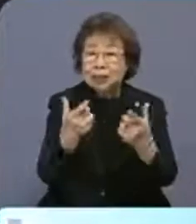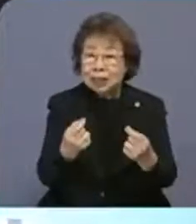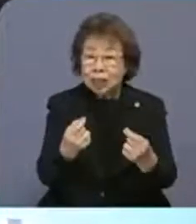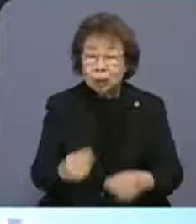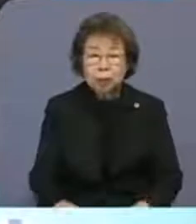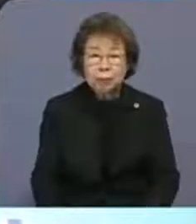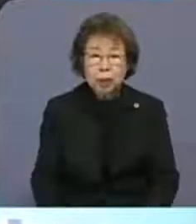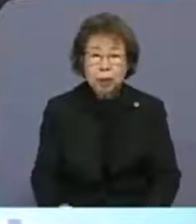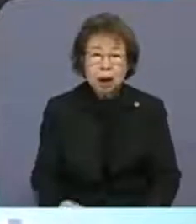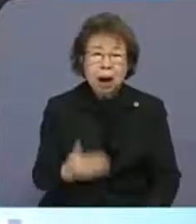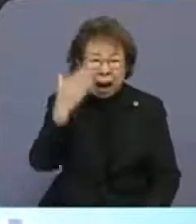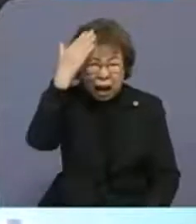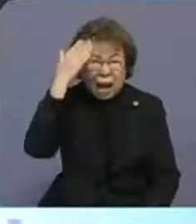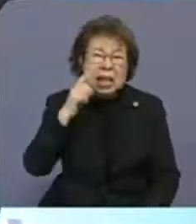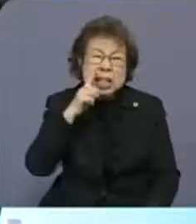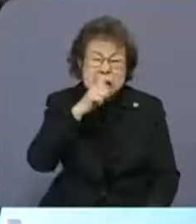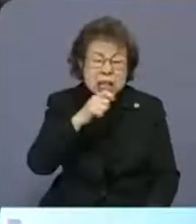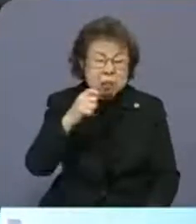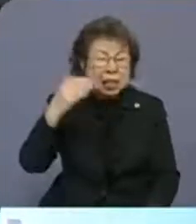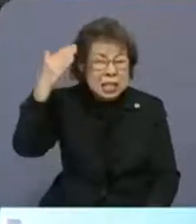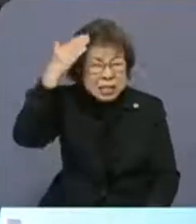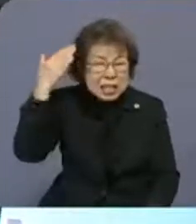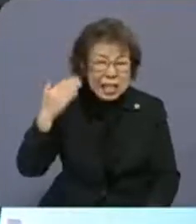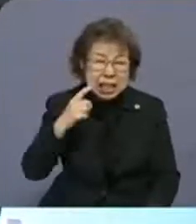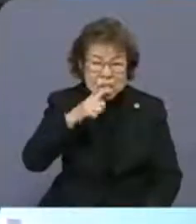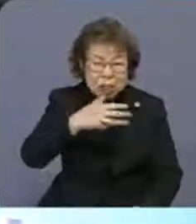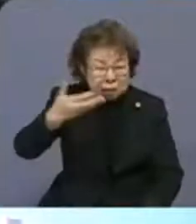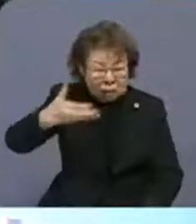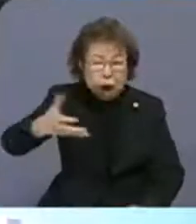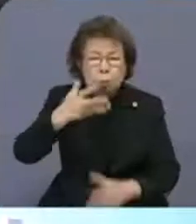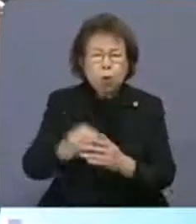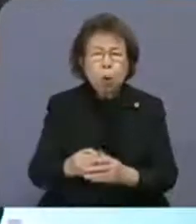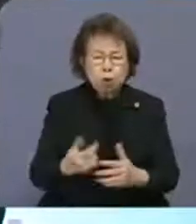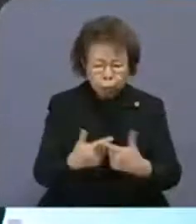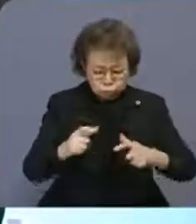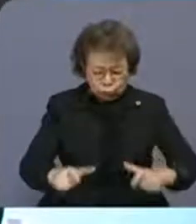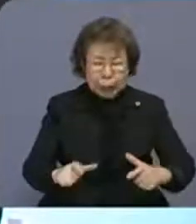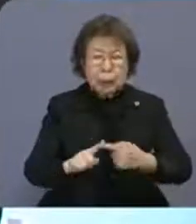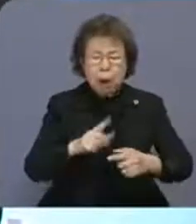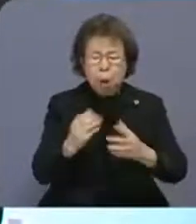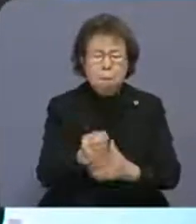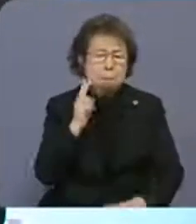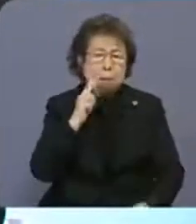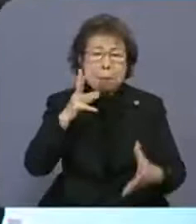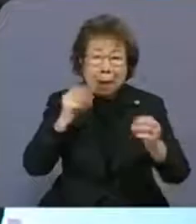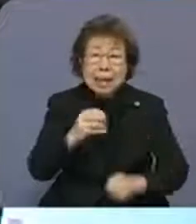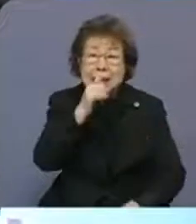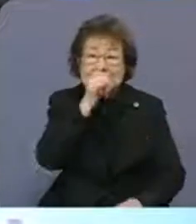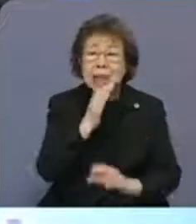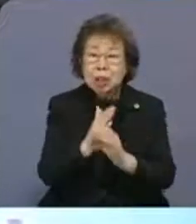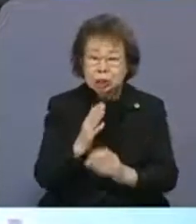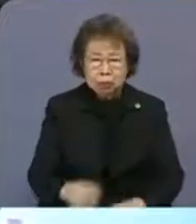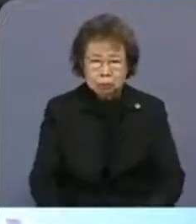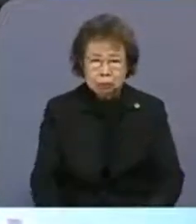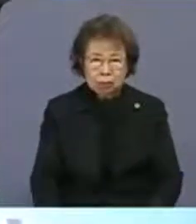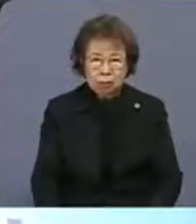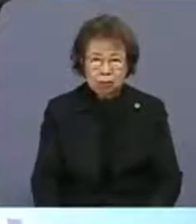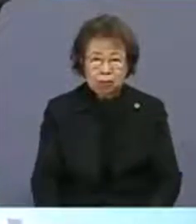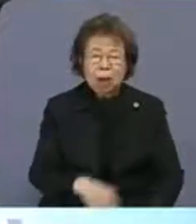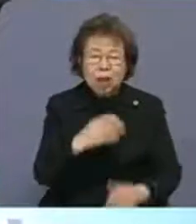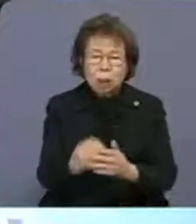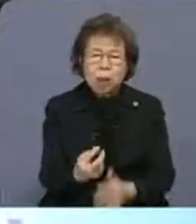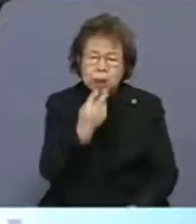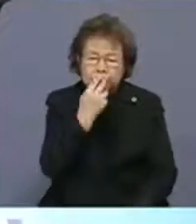온실가스 배출 비중이 큰 업종이 이 동남권 의 주력 산업 이기 때문인데요 환경을 넘어 기업